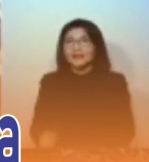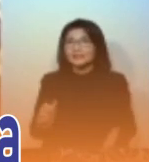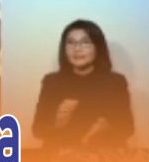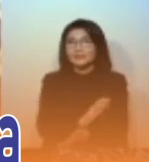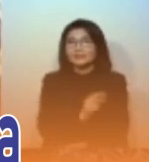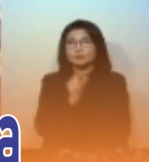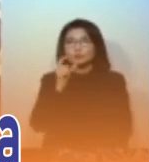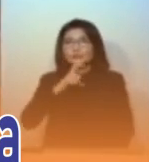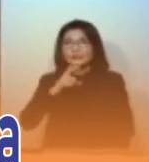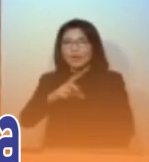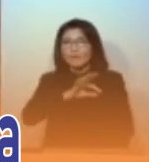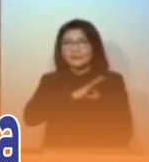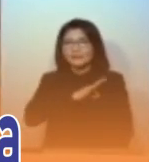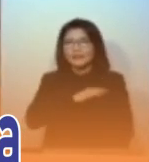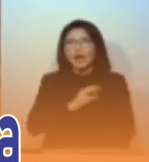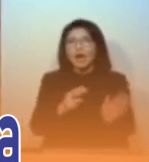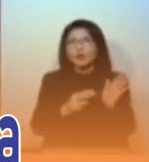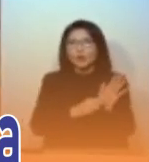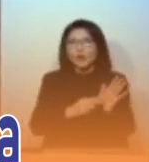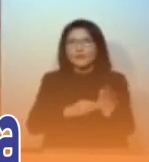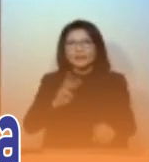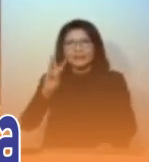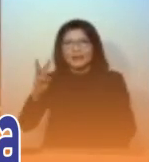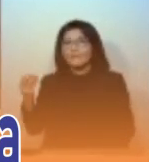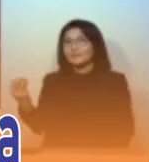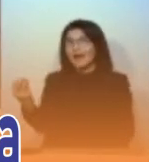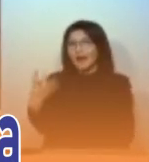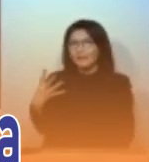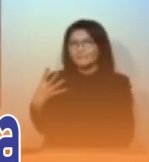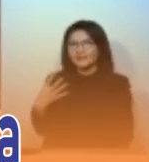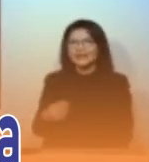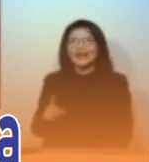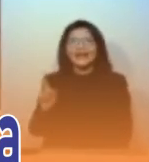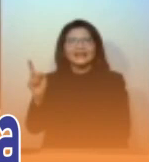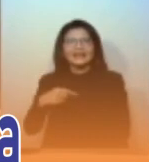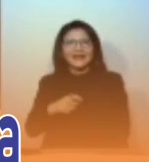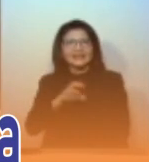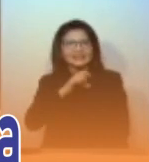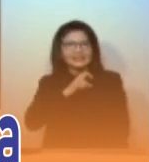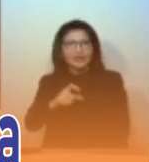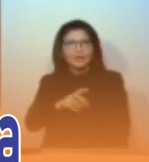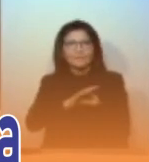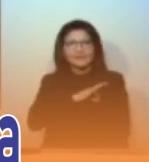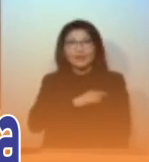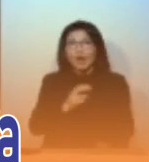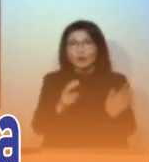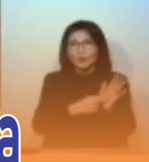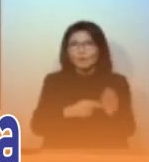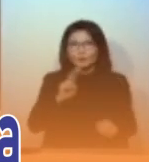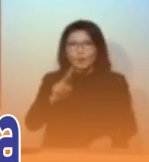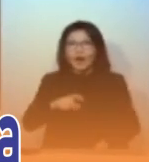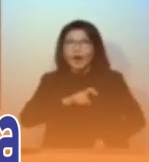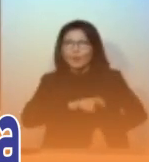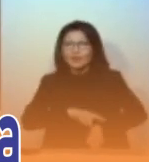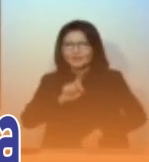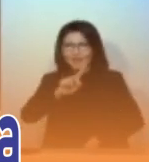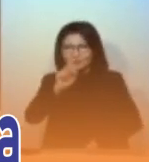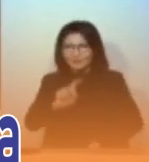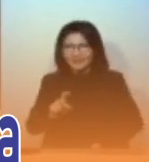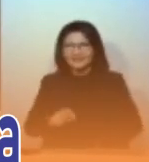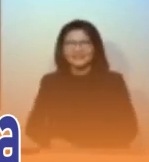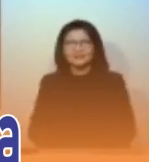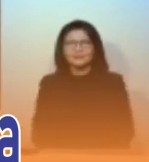kesempatan kepada calon presiden nomor urut 3 untuk menanggapi tanggapan dari calon presiden nomor urut 2. Waktunya 1 menit dari